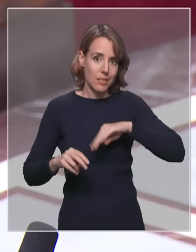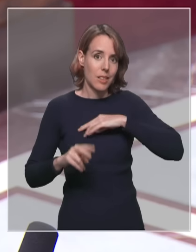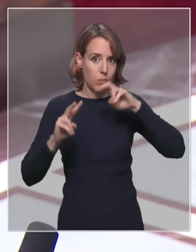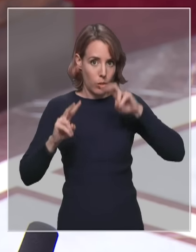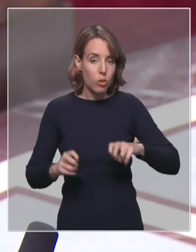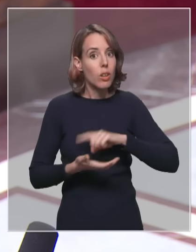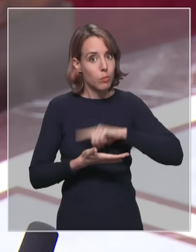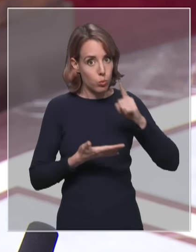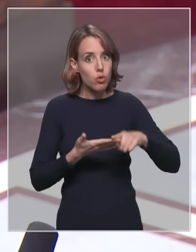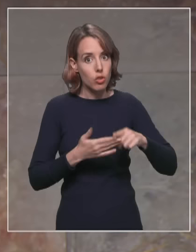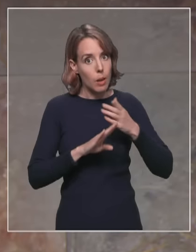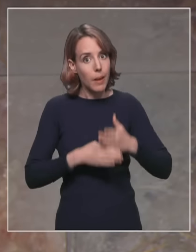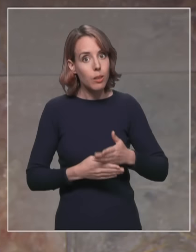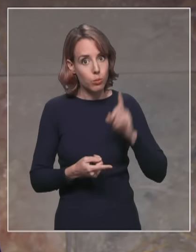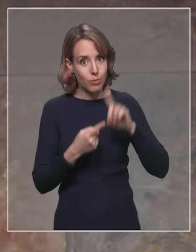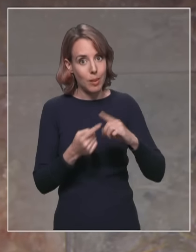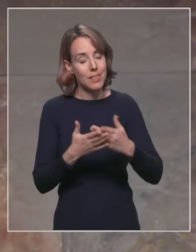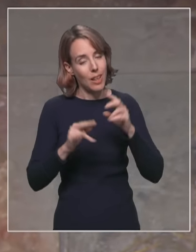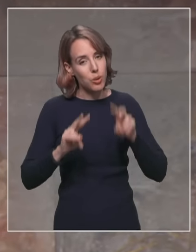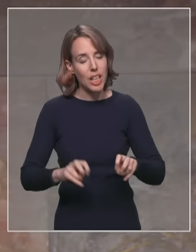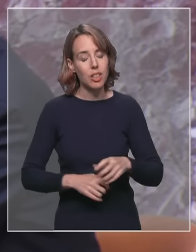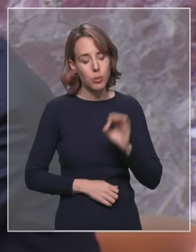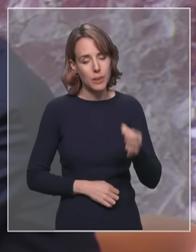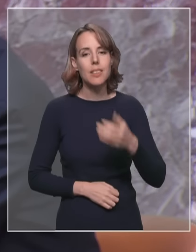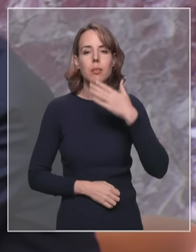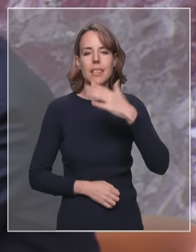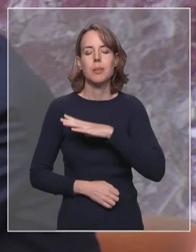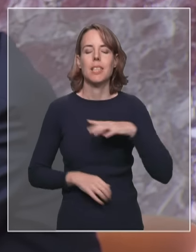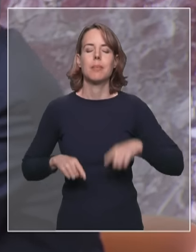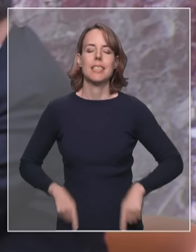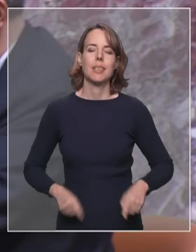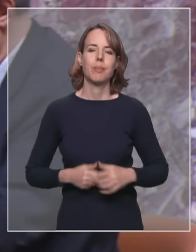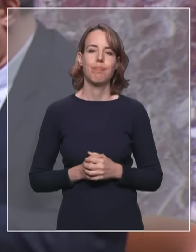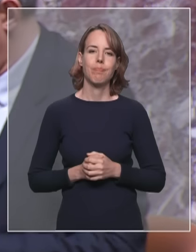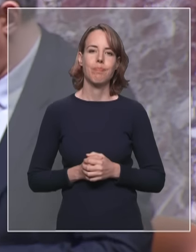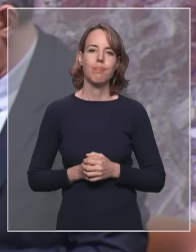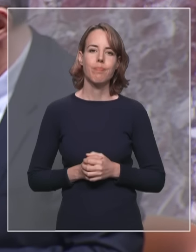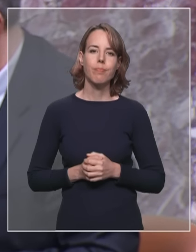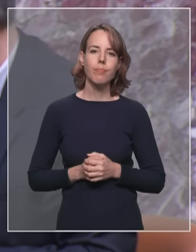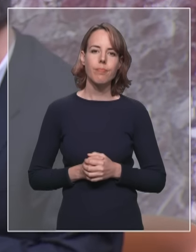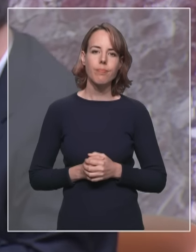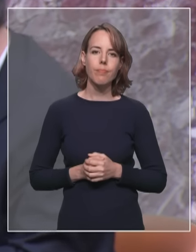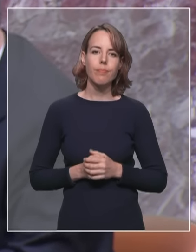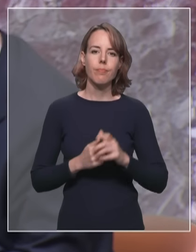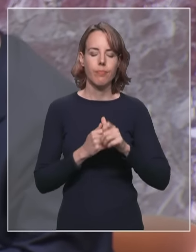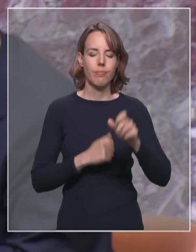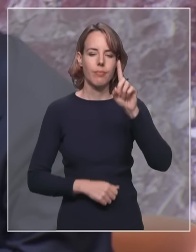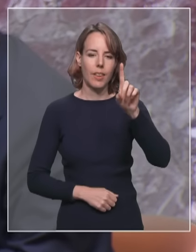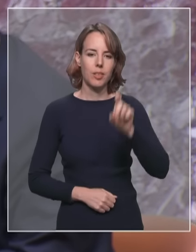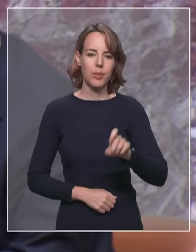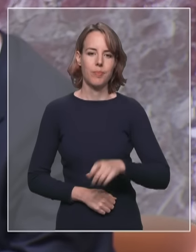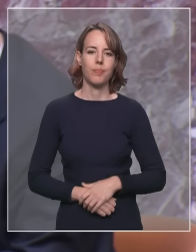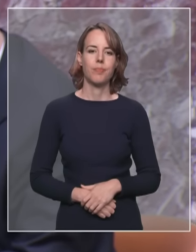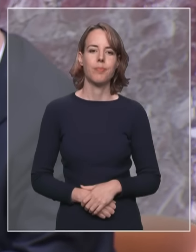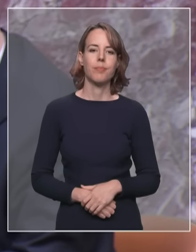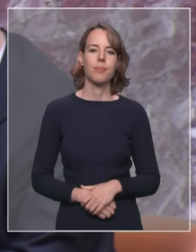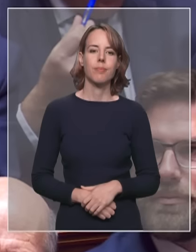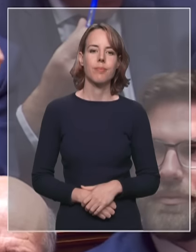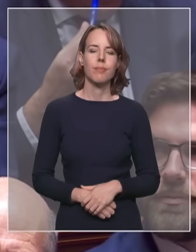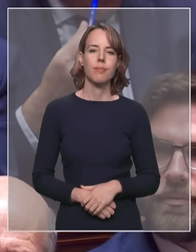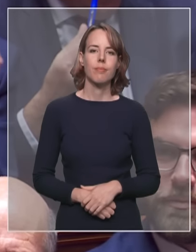budgets sont consentis pour Merci cela. Merci beaucoup, Madame la Ministre. La parole est à présent à Monsieur Pierre Cordier pour le groupe Droite